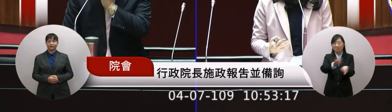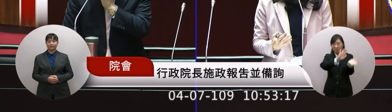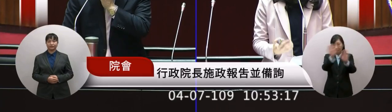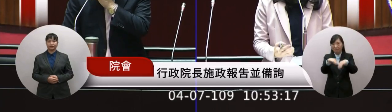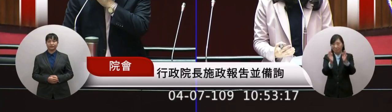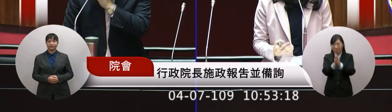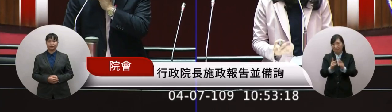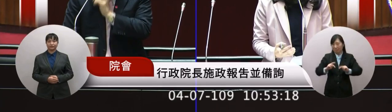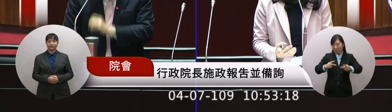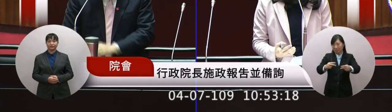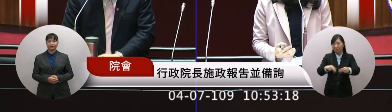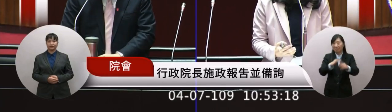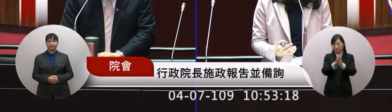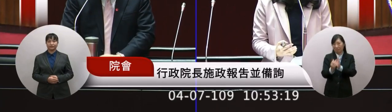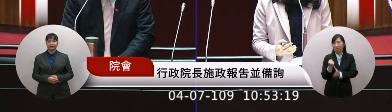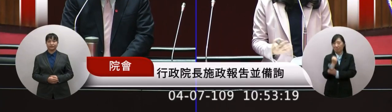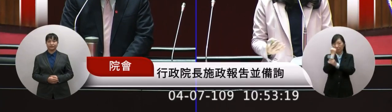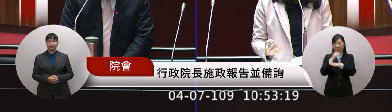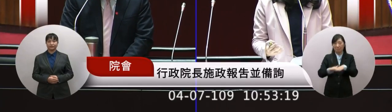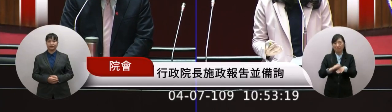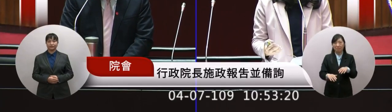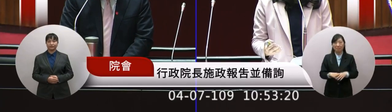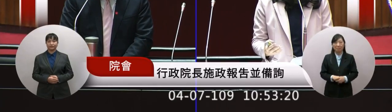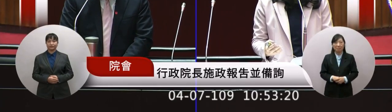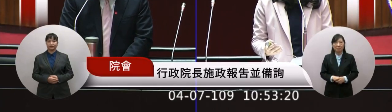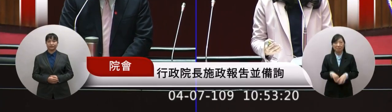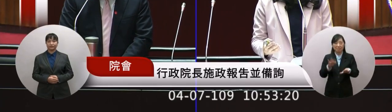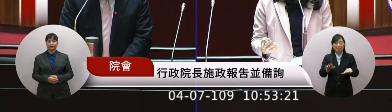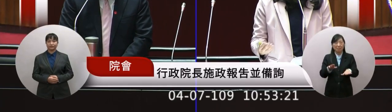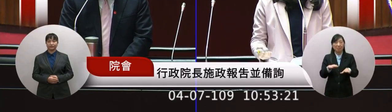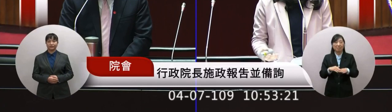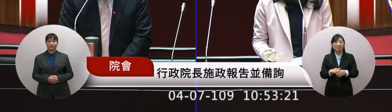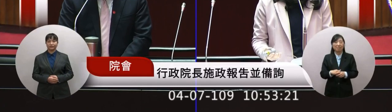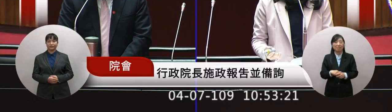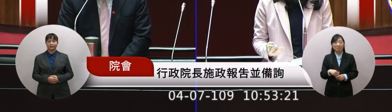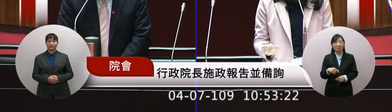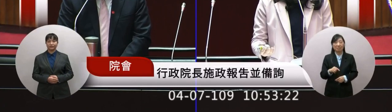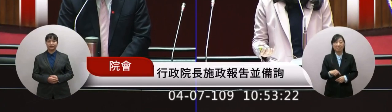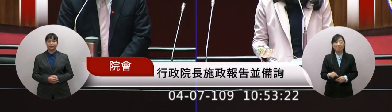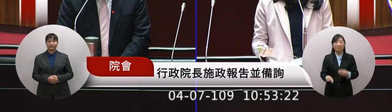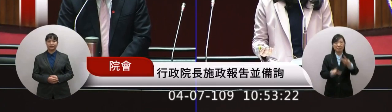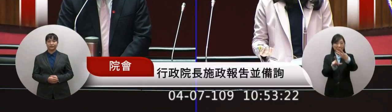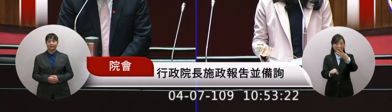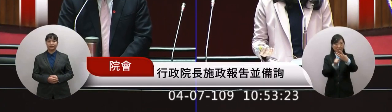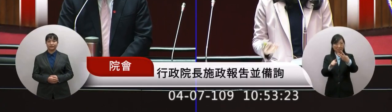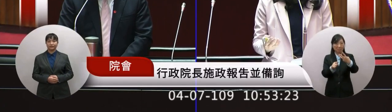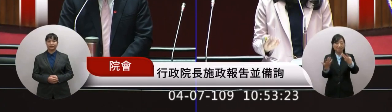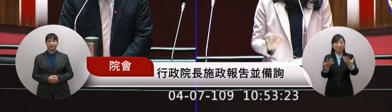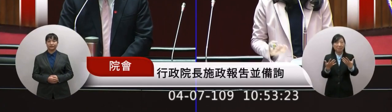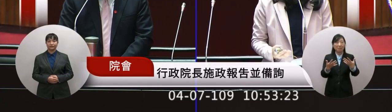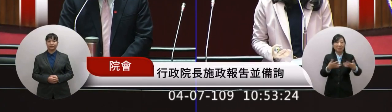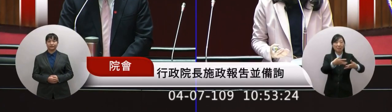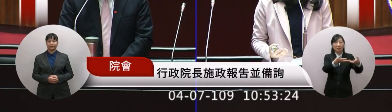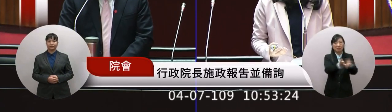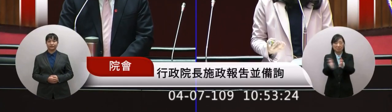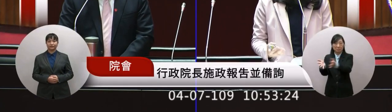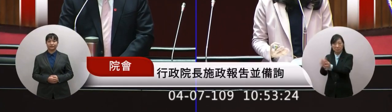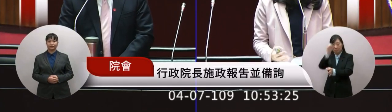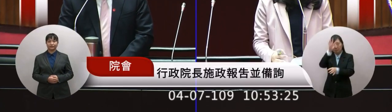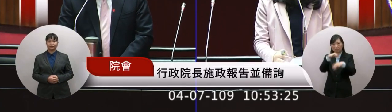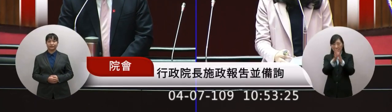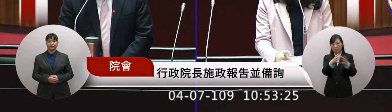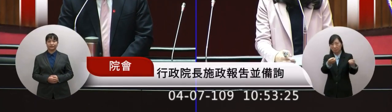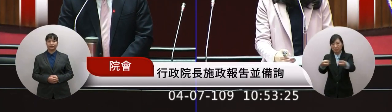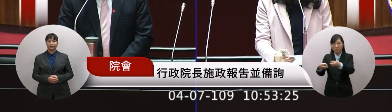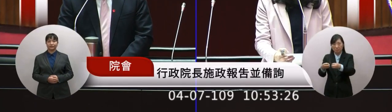其实我们都是非常的支持。所以呢，其实看到我们在就是上个月，其实朝野政党也都发挥了极高的效率，很